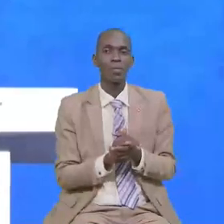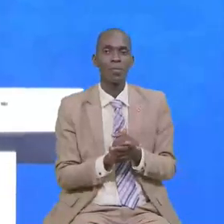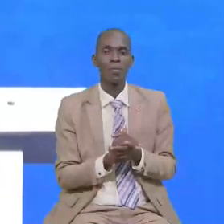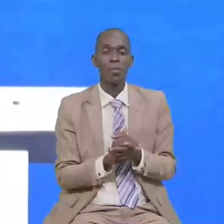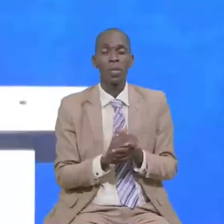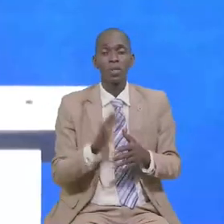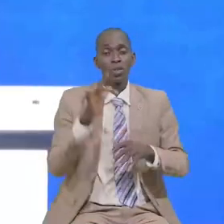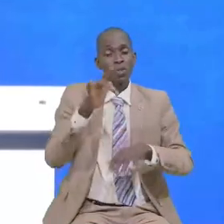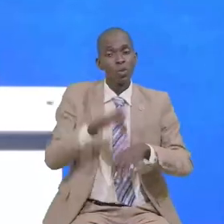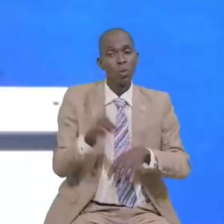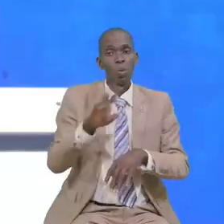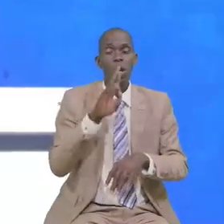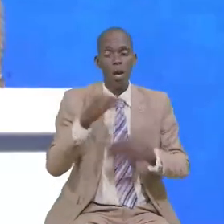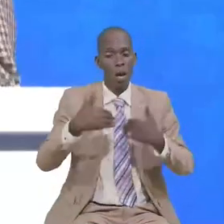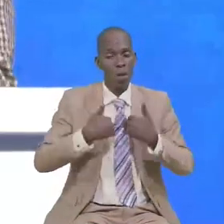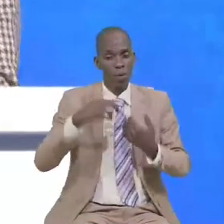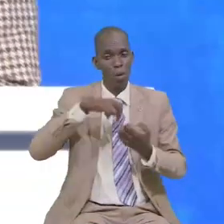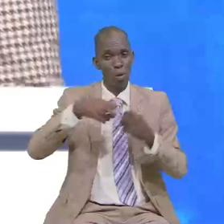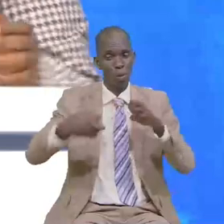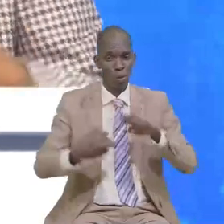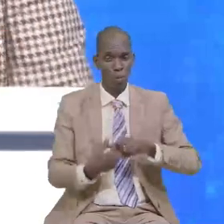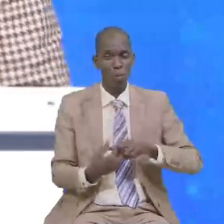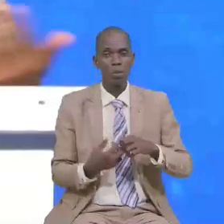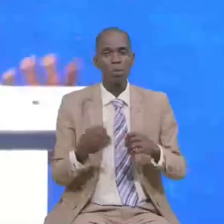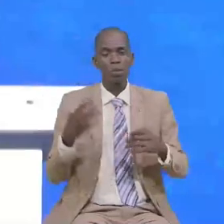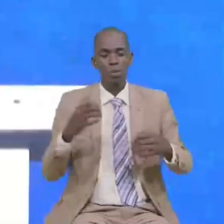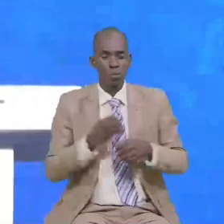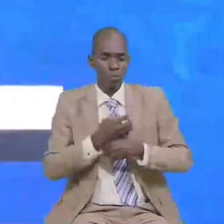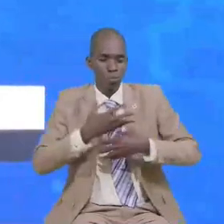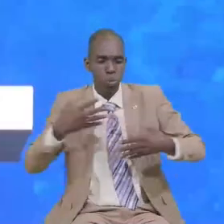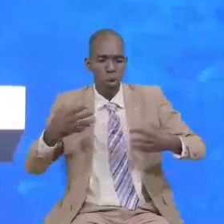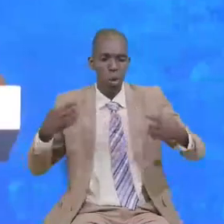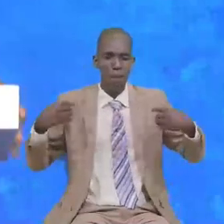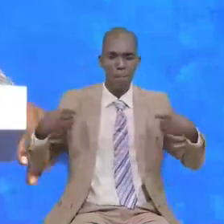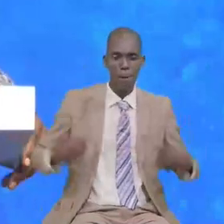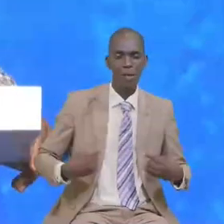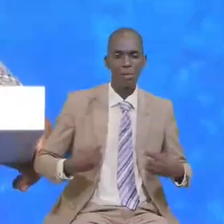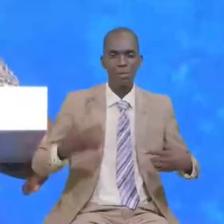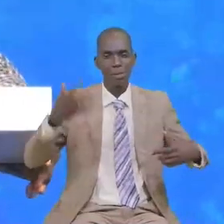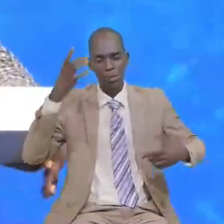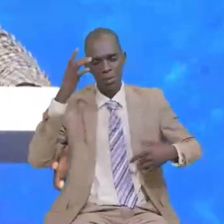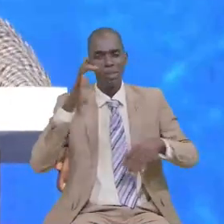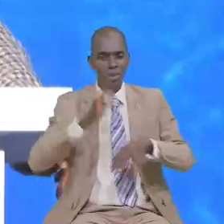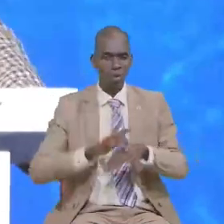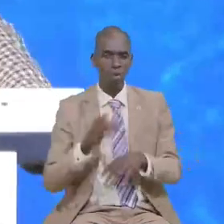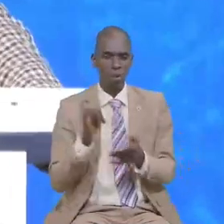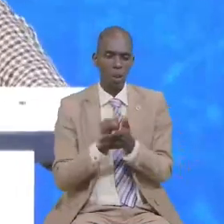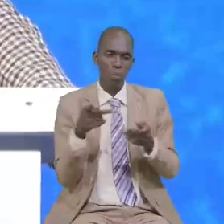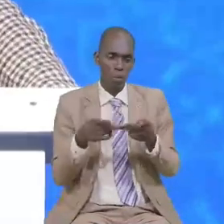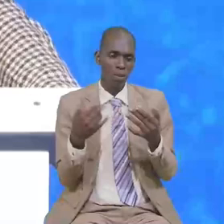Imposez la main où vous avez le problème, le défi, la tumeur, la douleur. Imposez votre main